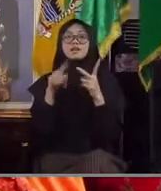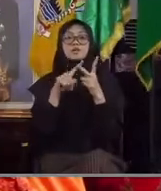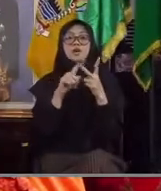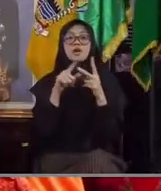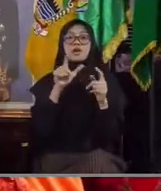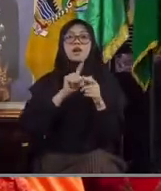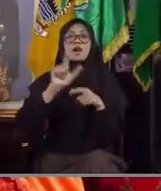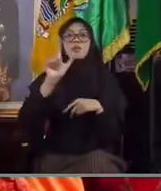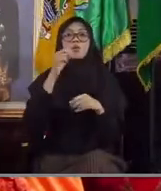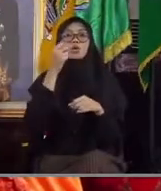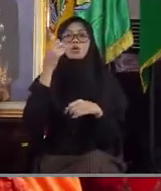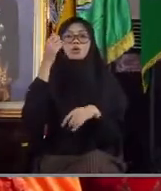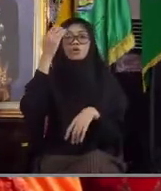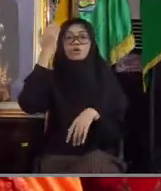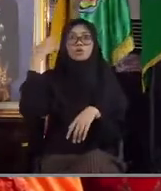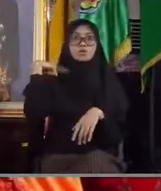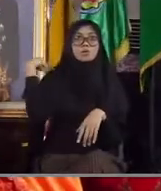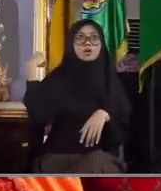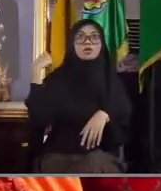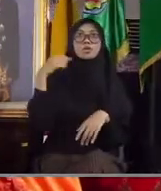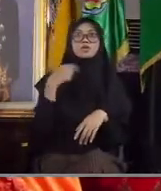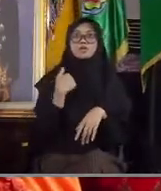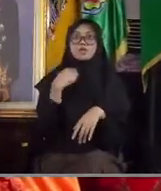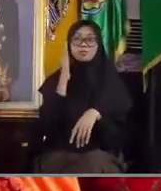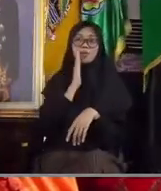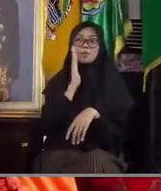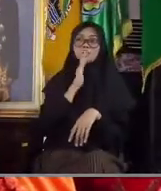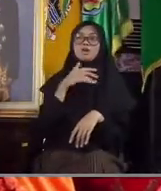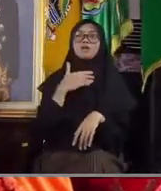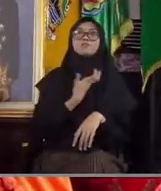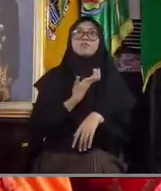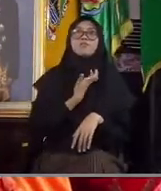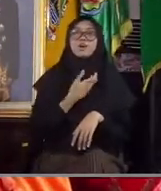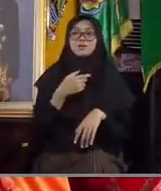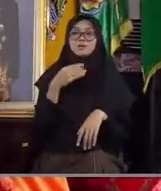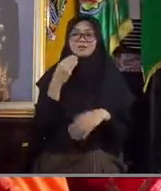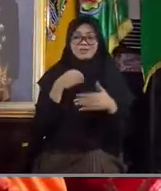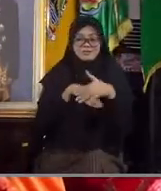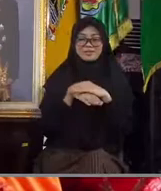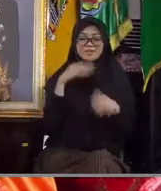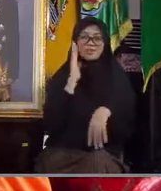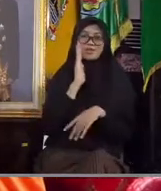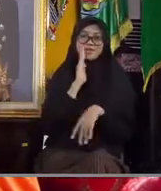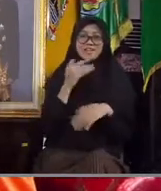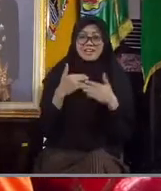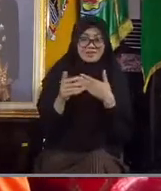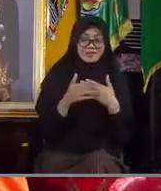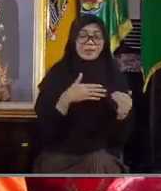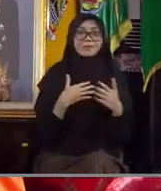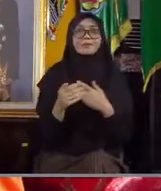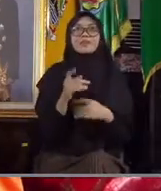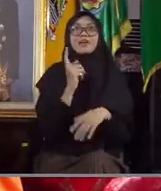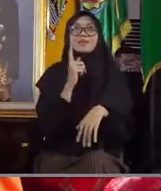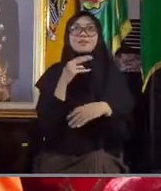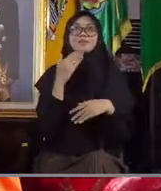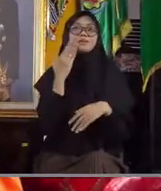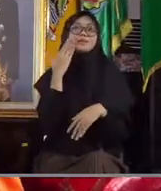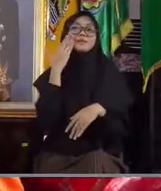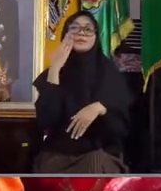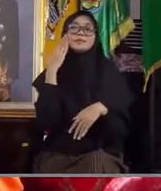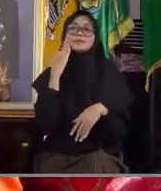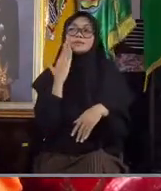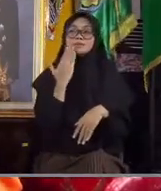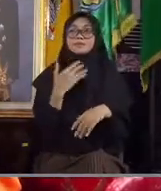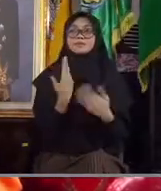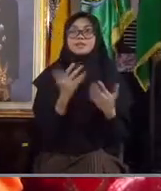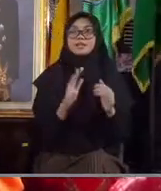Bapak, lapor Gub yang kedua ini dari kami para milenial. Wah, saya menganggap diri saya milenial. Wes enggak apa-apalah ya. Walaupun udah pakai krim anti aging enggak